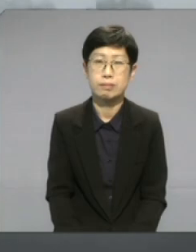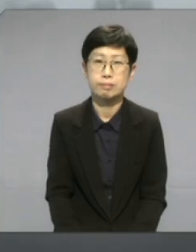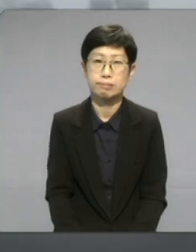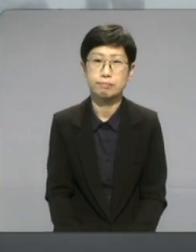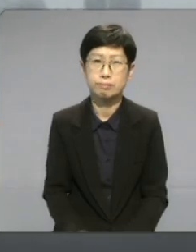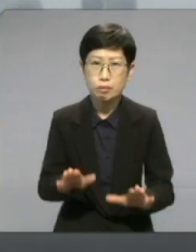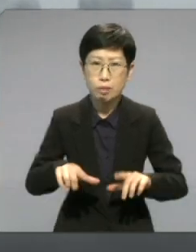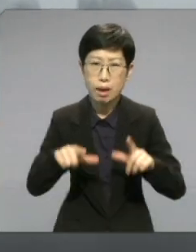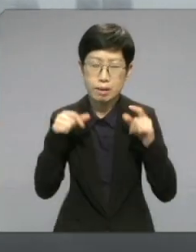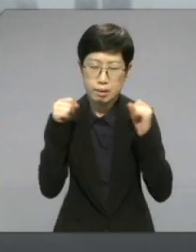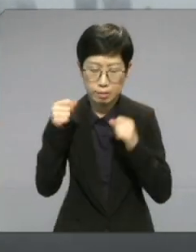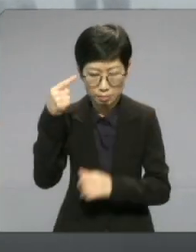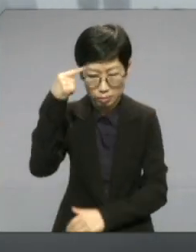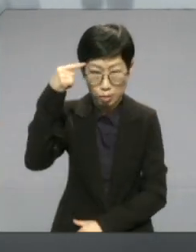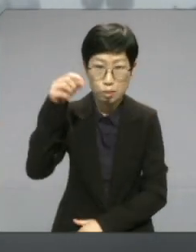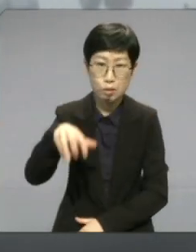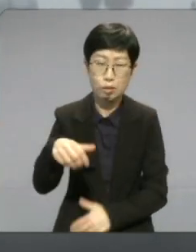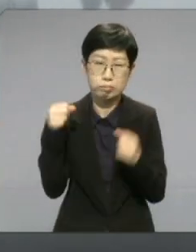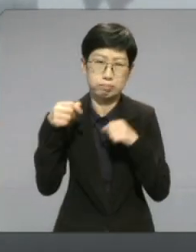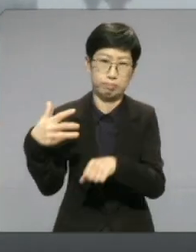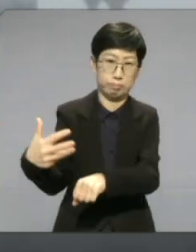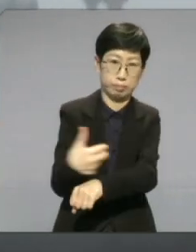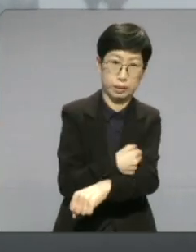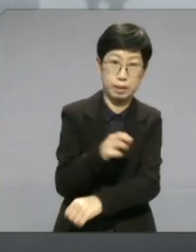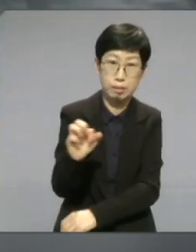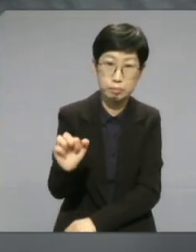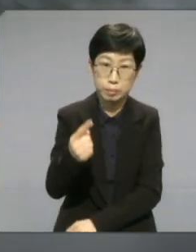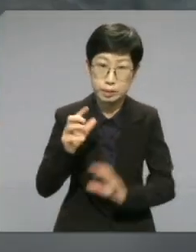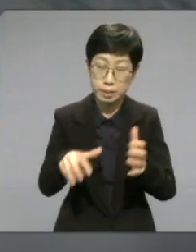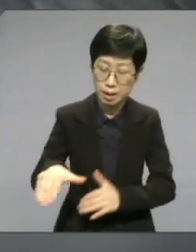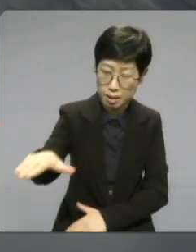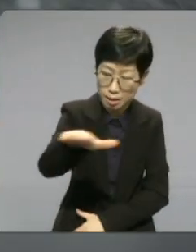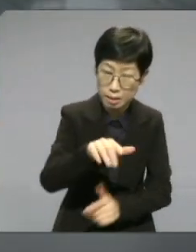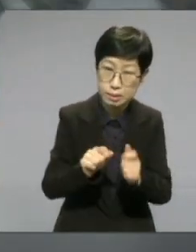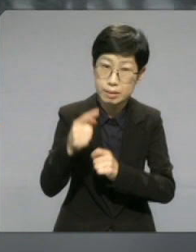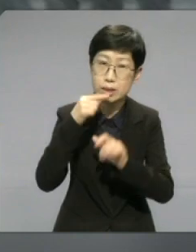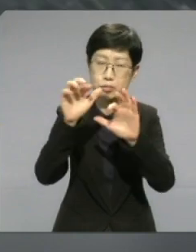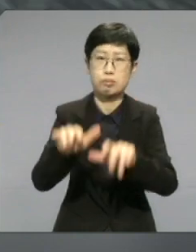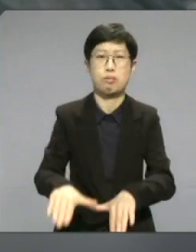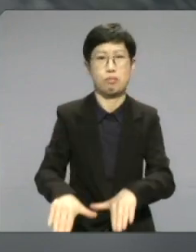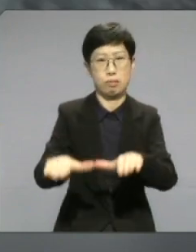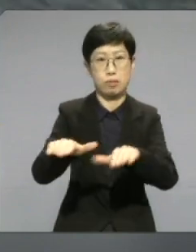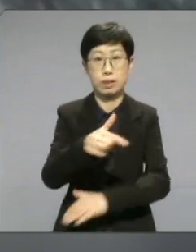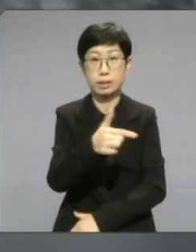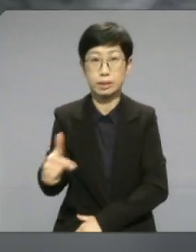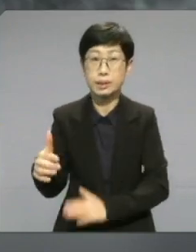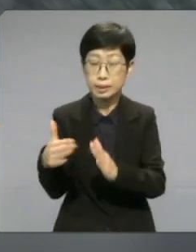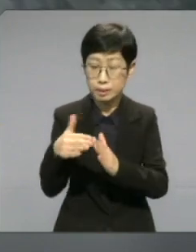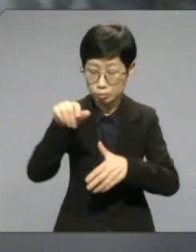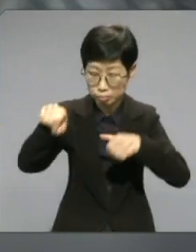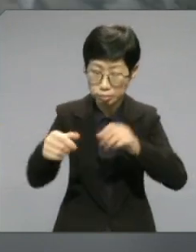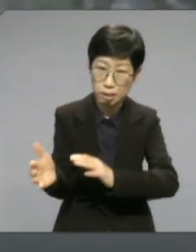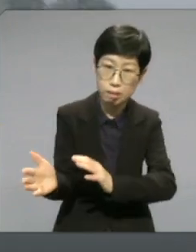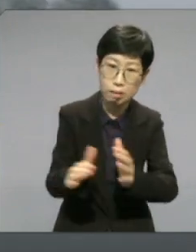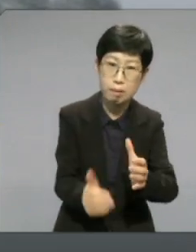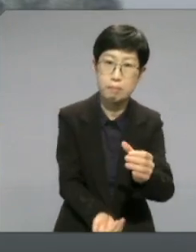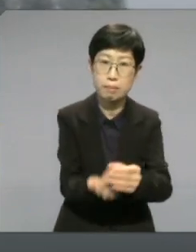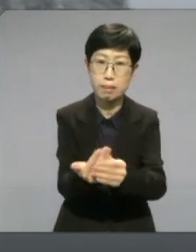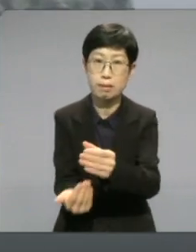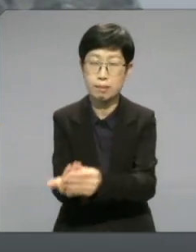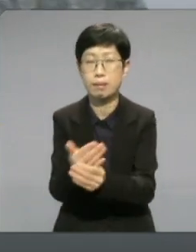올겨울 몽골에 닥친 혹한으로 국토 대부분이 눈으로 뒤덮혔고 대규모 가축 떼죽음이 다르고 있는 것으로